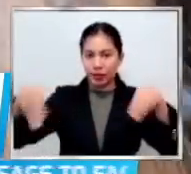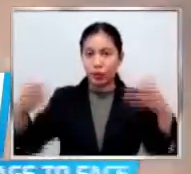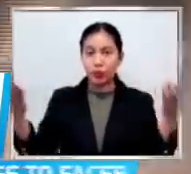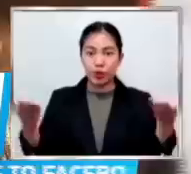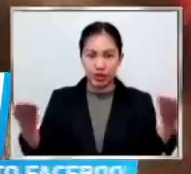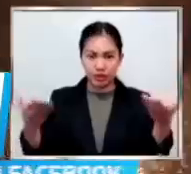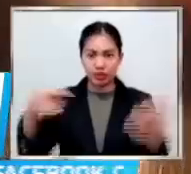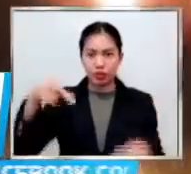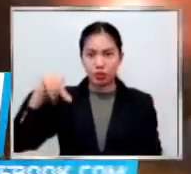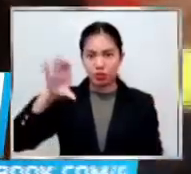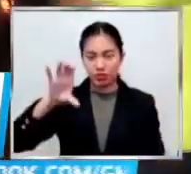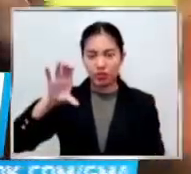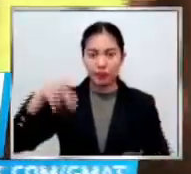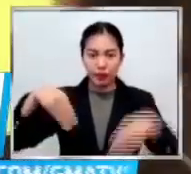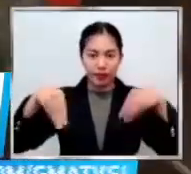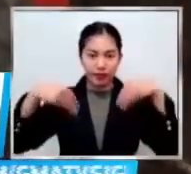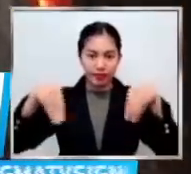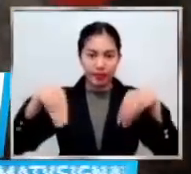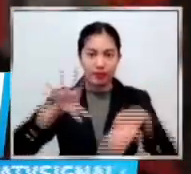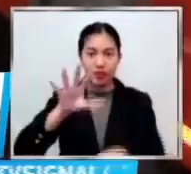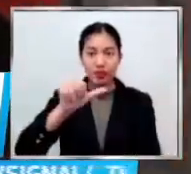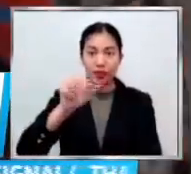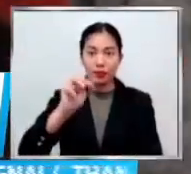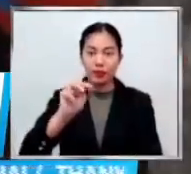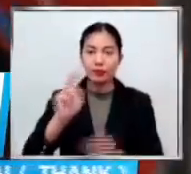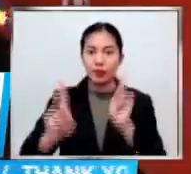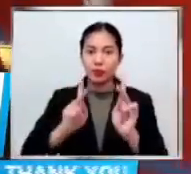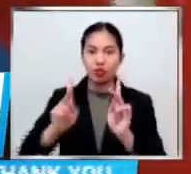umaga. Nagkatakbuhan.